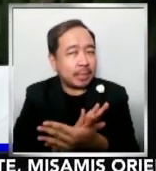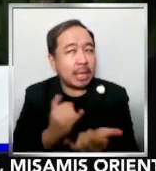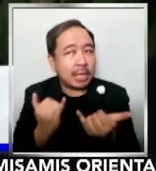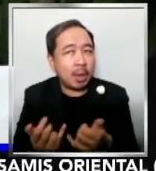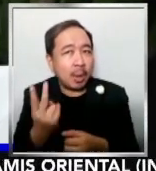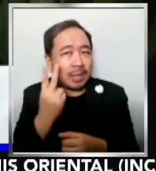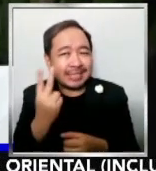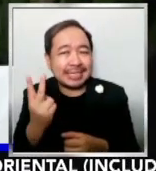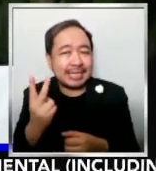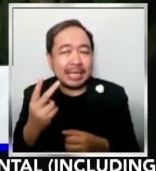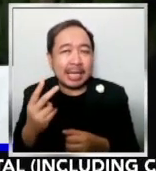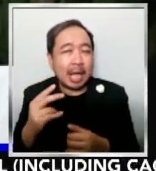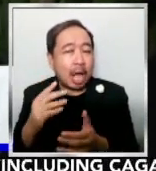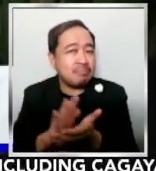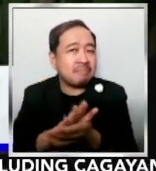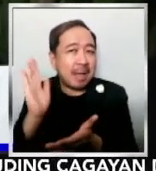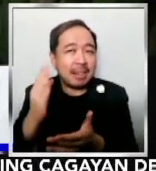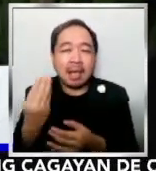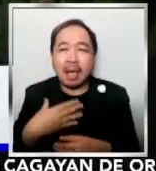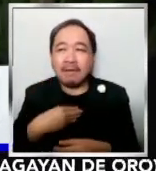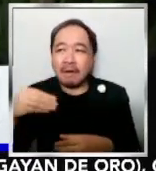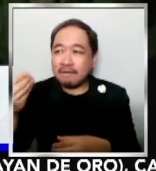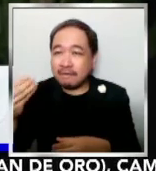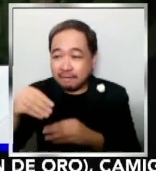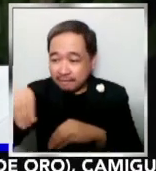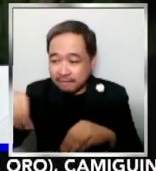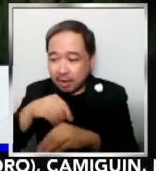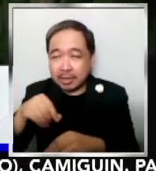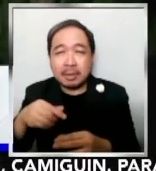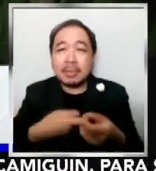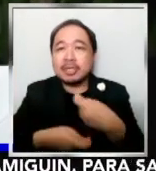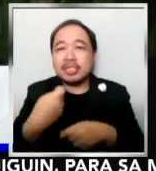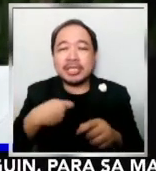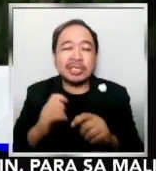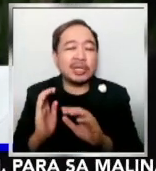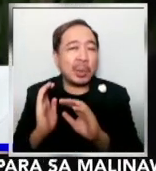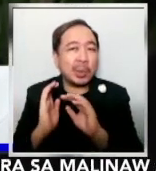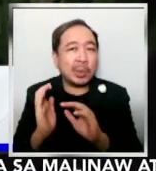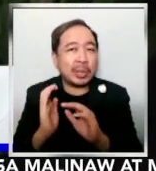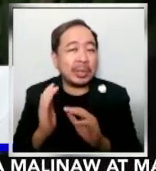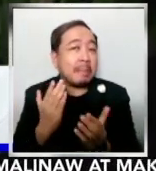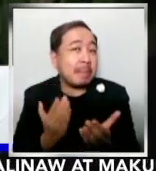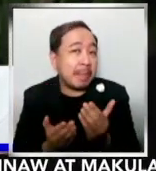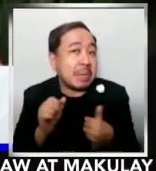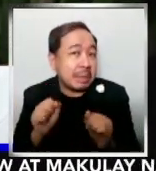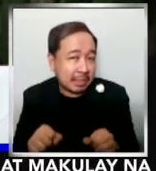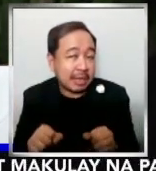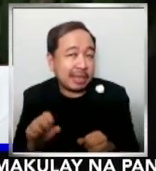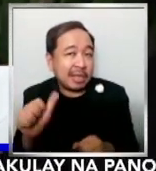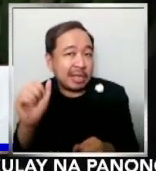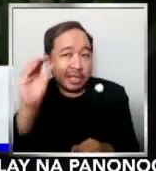flour, flour from coconut, up to 10% of the dough, the mix, to